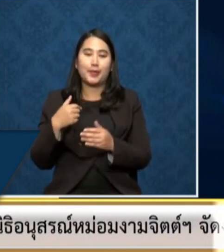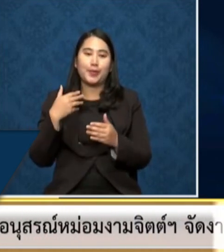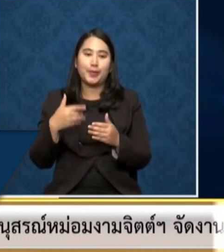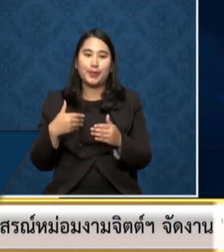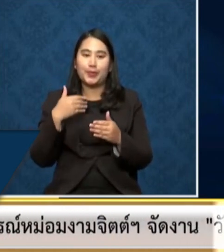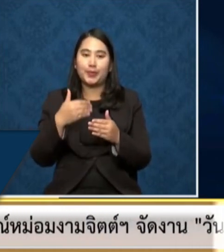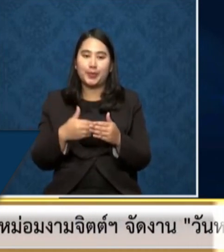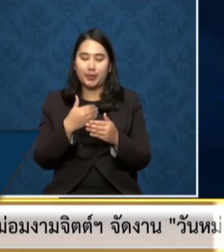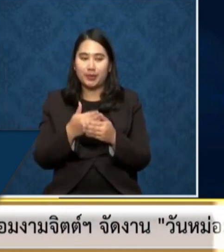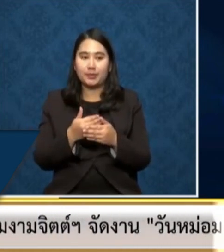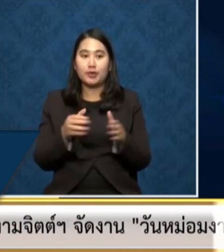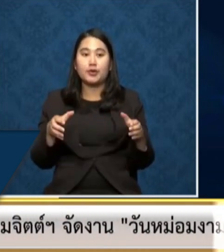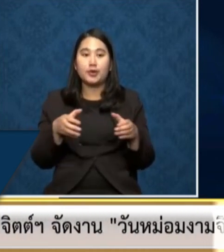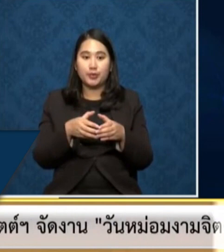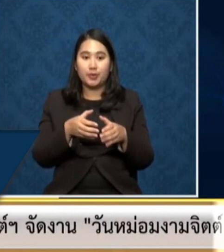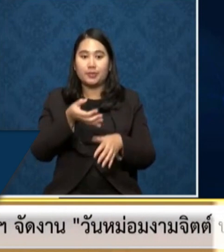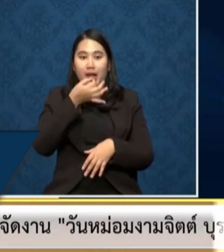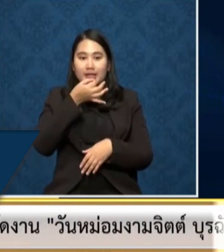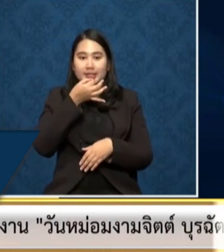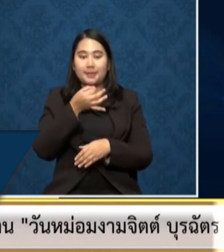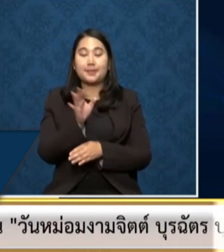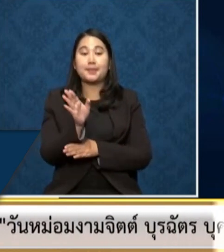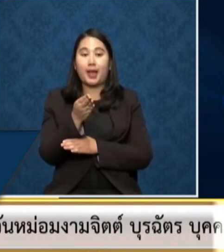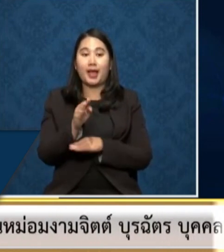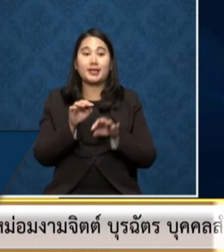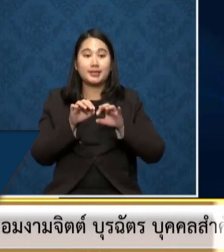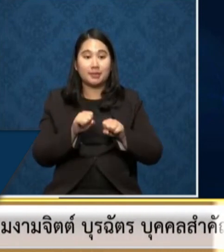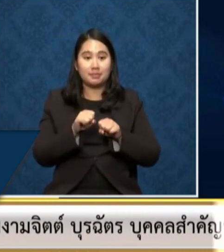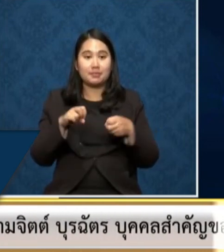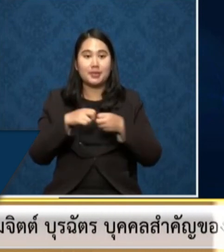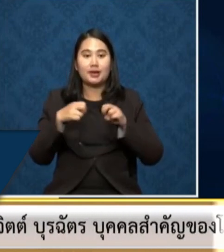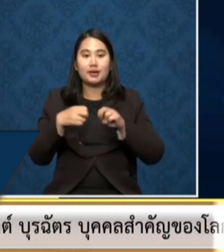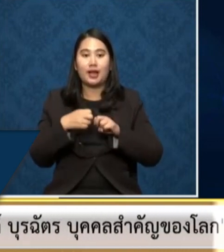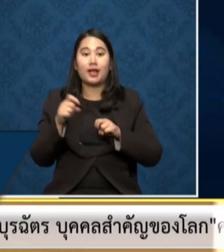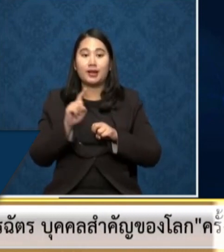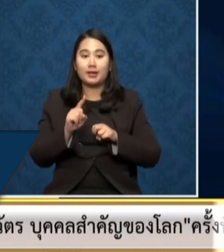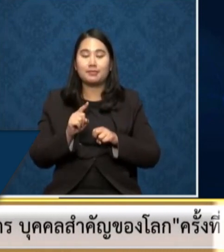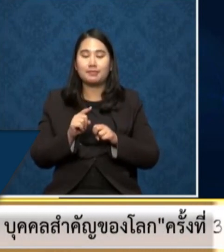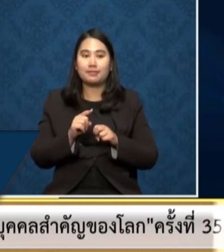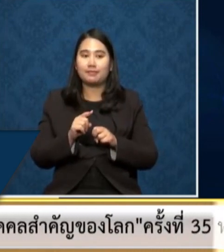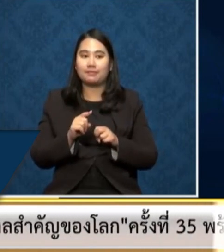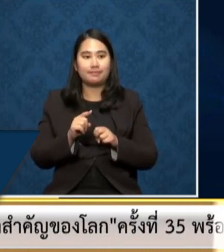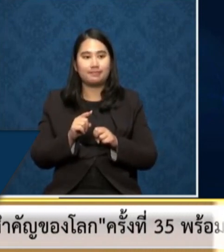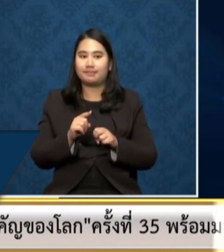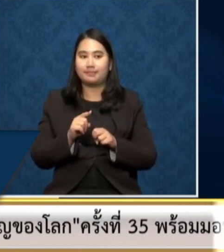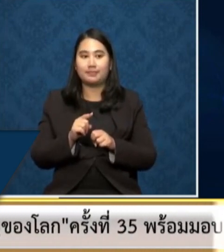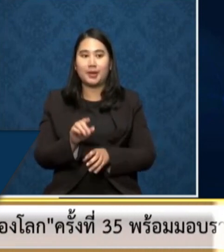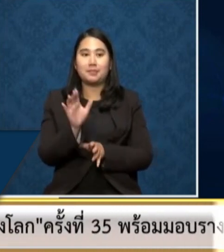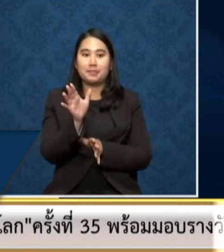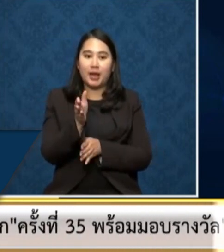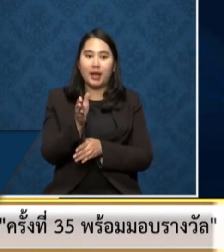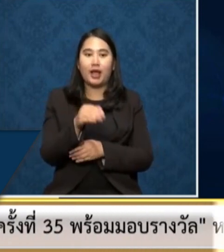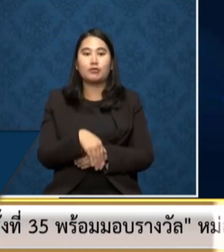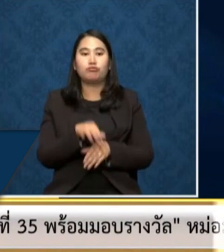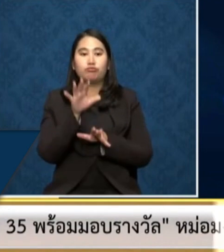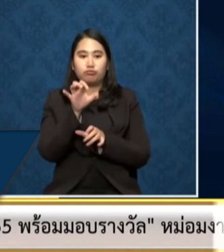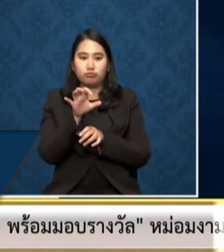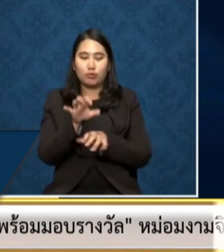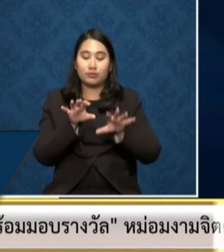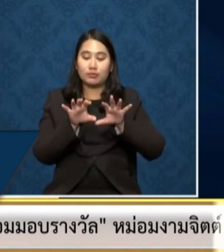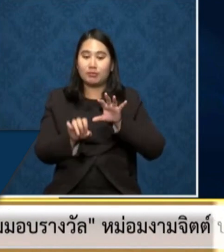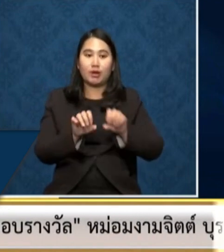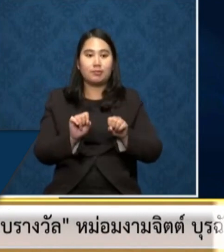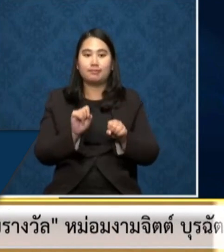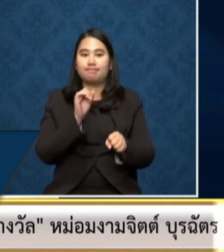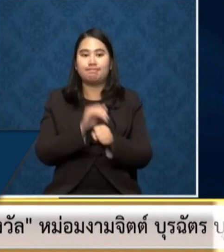นี้ชาวประมงพืนบ้านประสบปัญหาจับสัตว์ทะเลไม่เพียงพอสำหรับการเลี้ยงชีพ